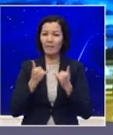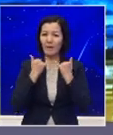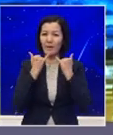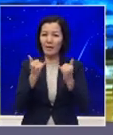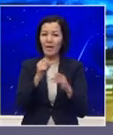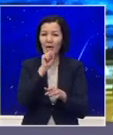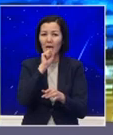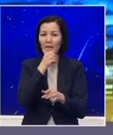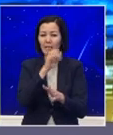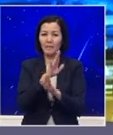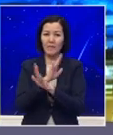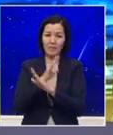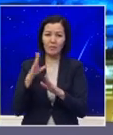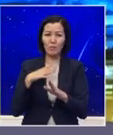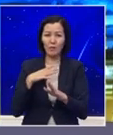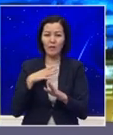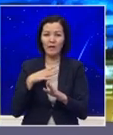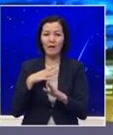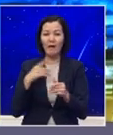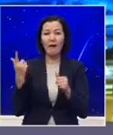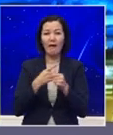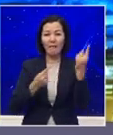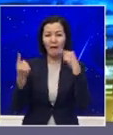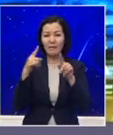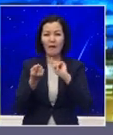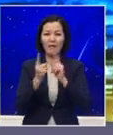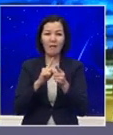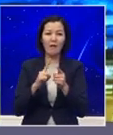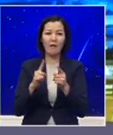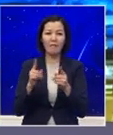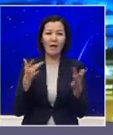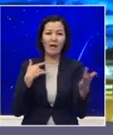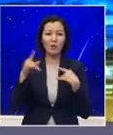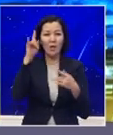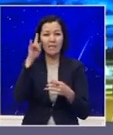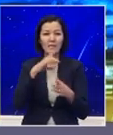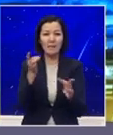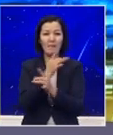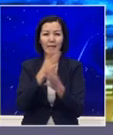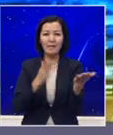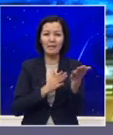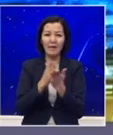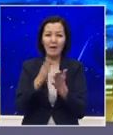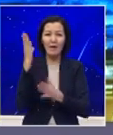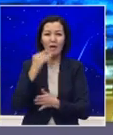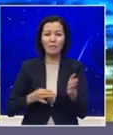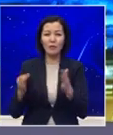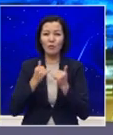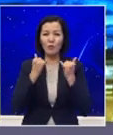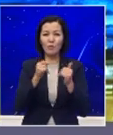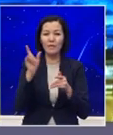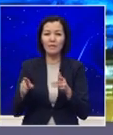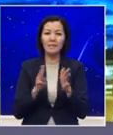Райымбеков атамыз өмірден өтті. Аты аңызға айналған актер, Қазақстан Республикасының мәдениет қайраткері, Алматы облысының